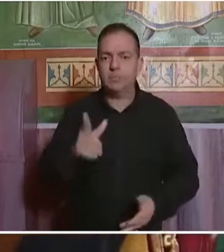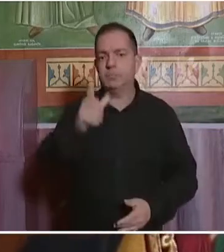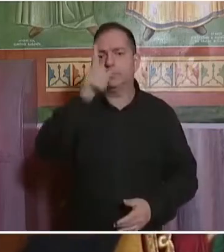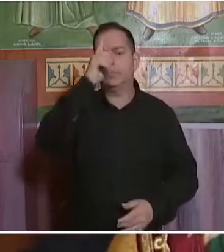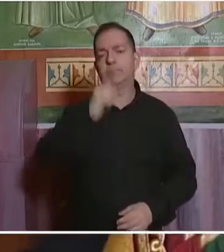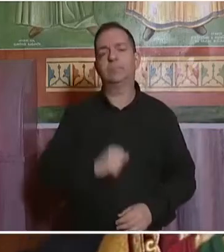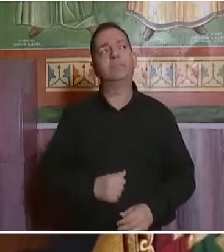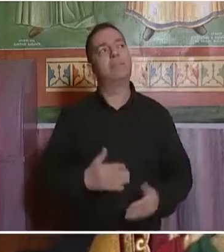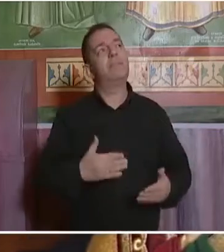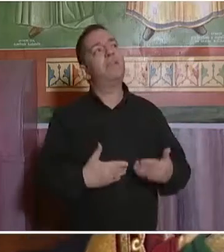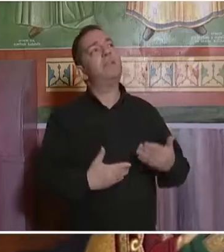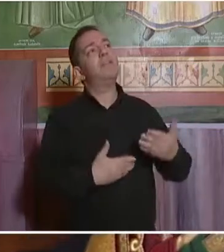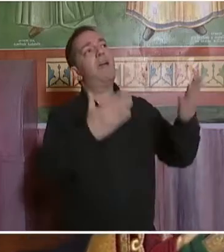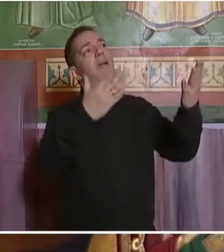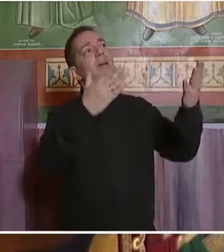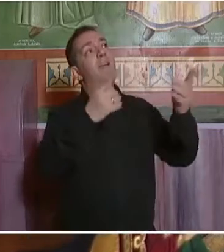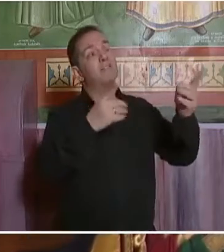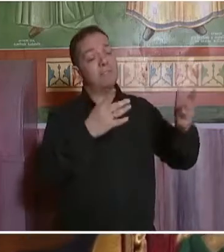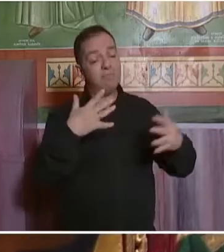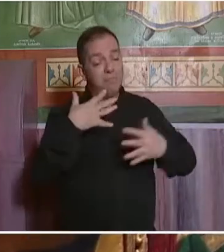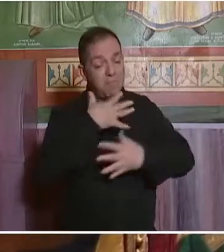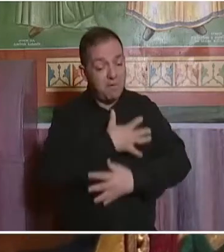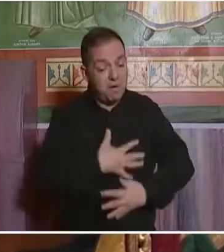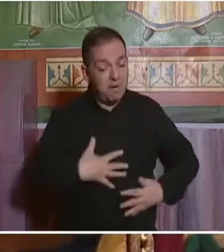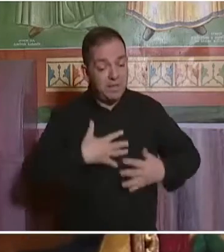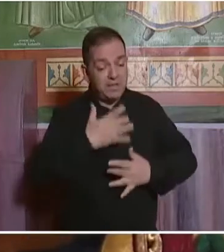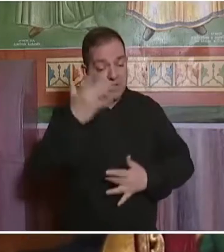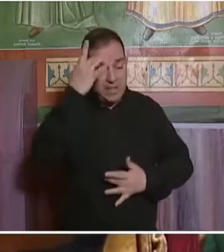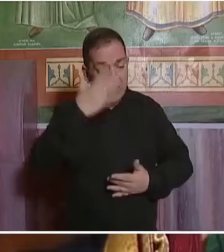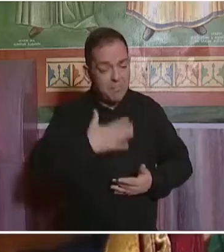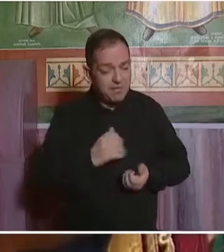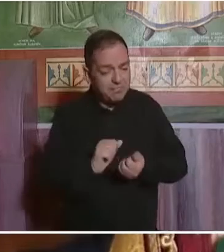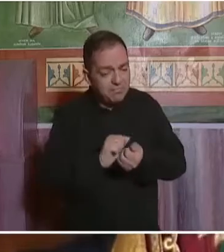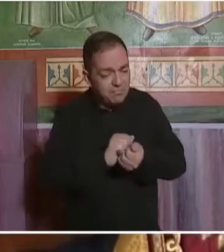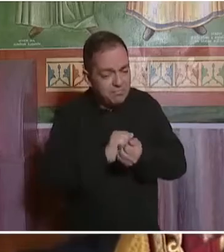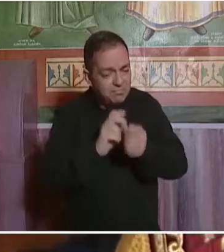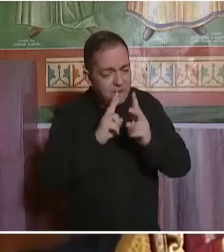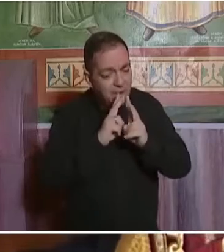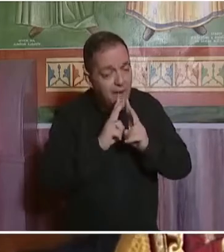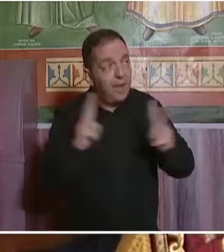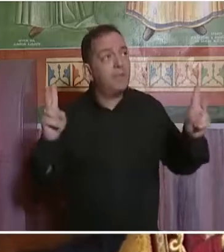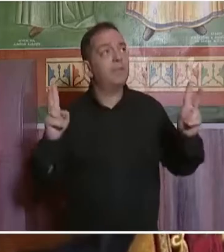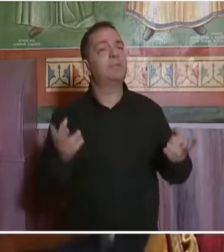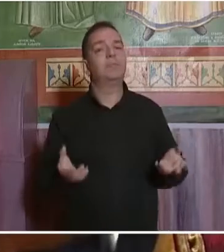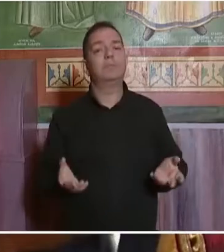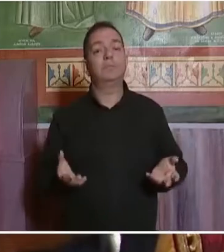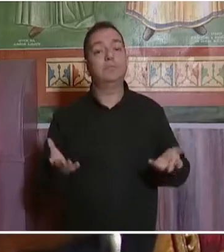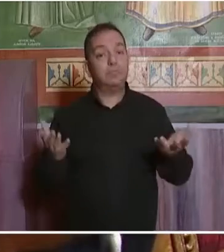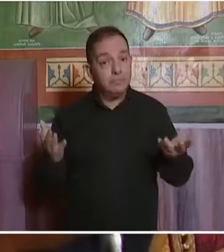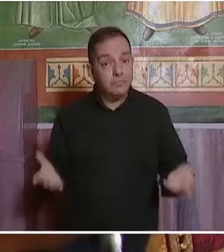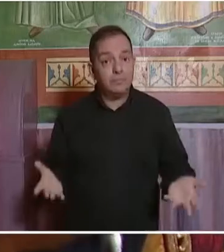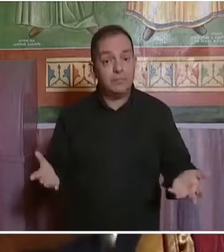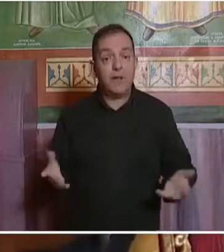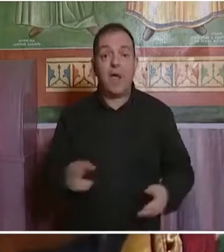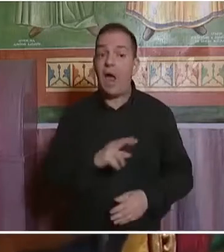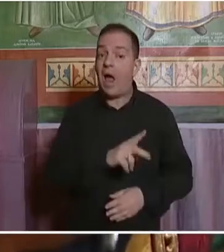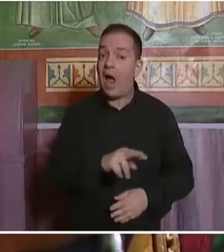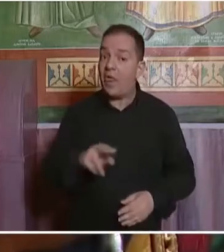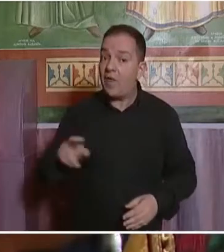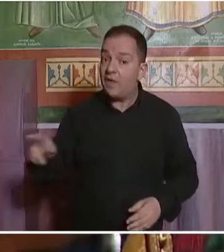Χαίρε λουτήρ εκπλήνων συνείδηση. Αδελφοί μου, ό,τι για